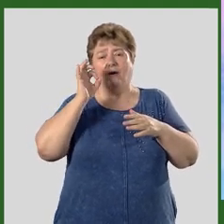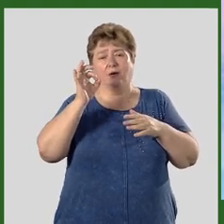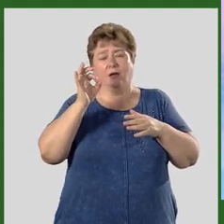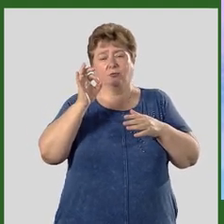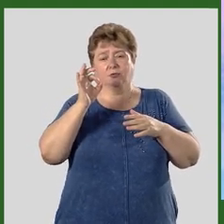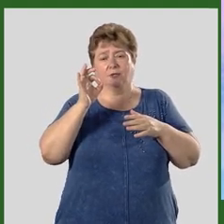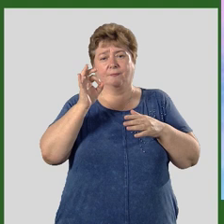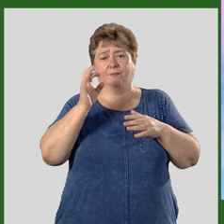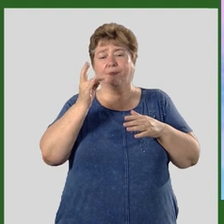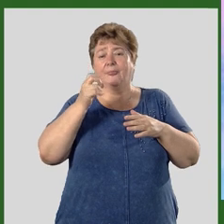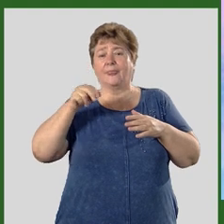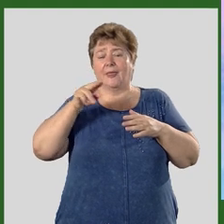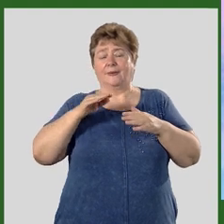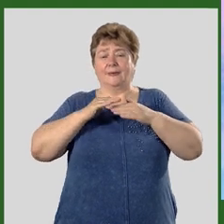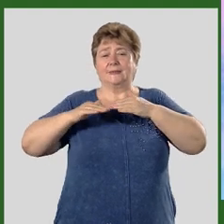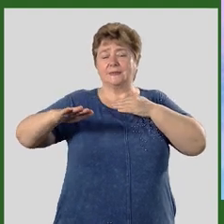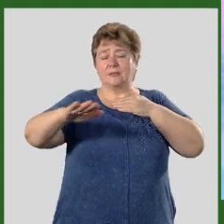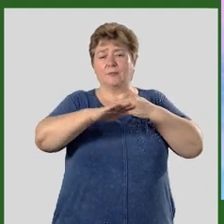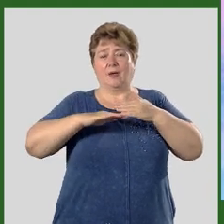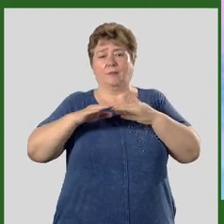градуса. Над степями